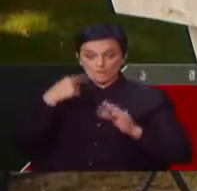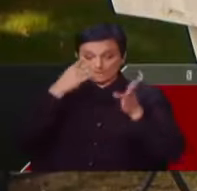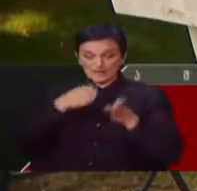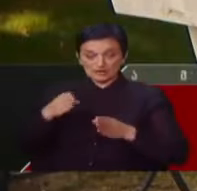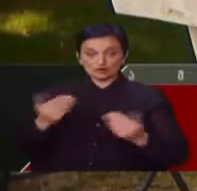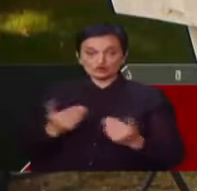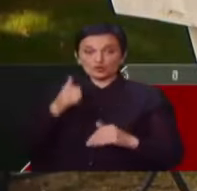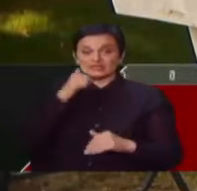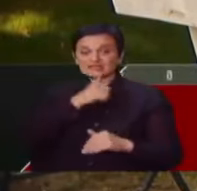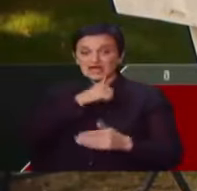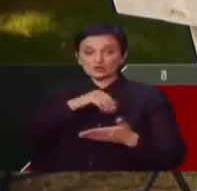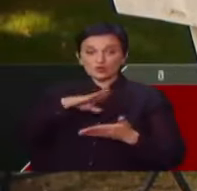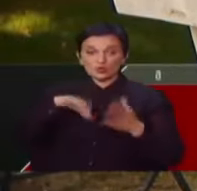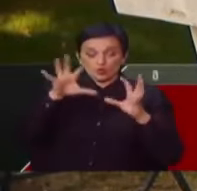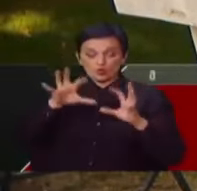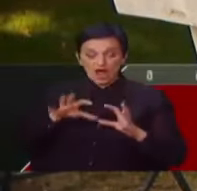цхорэби сайдумлэс уканонот